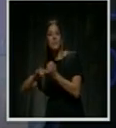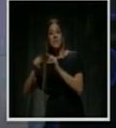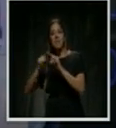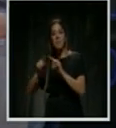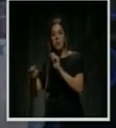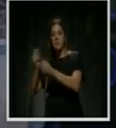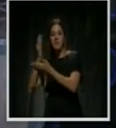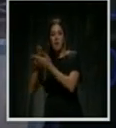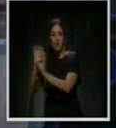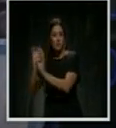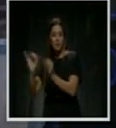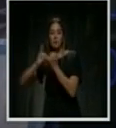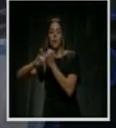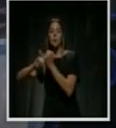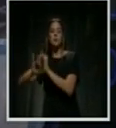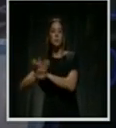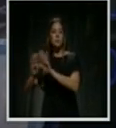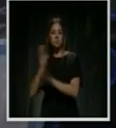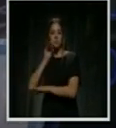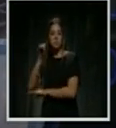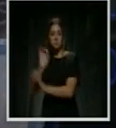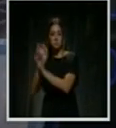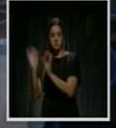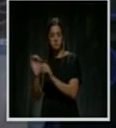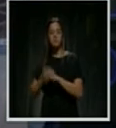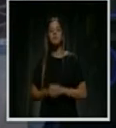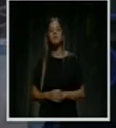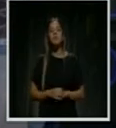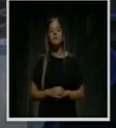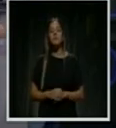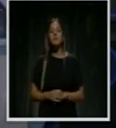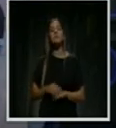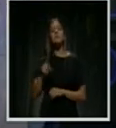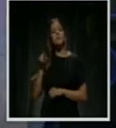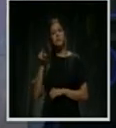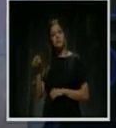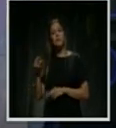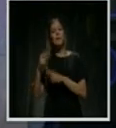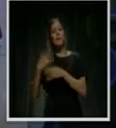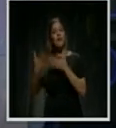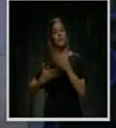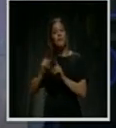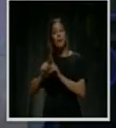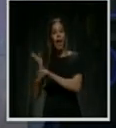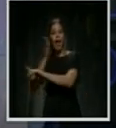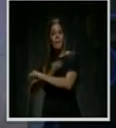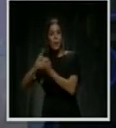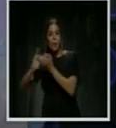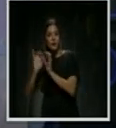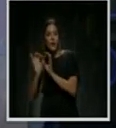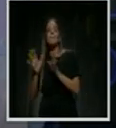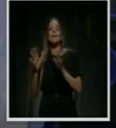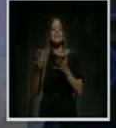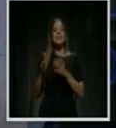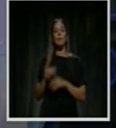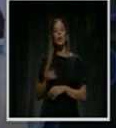jwettaq, inħallih iwettaq dak li ma wiċ bħal meta ma qalilkomx illi rid